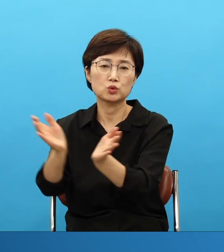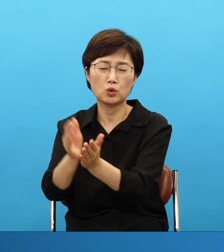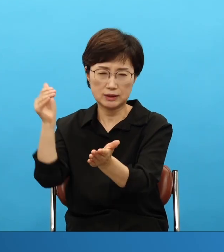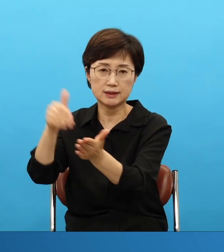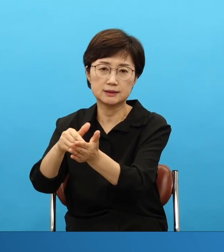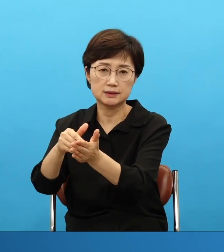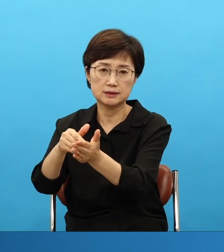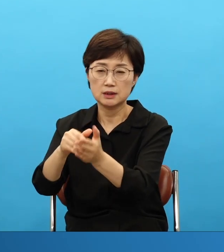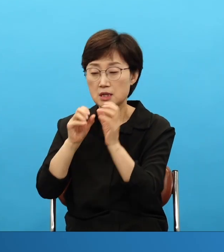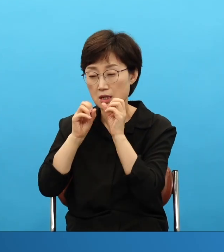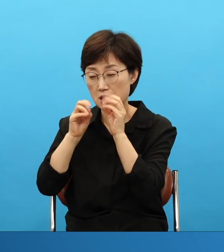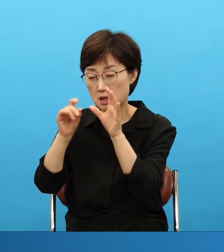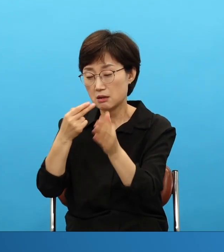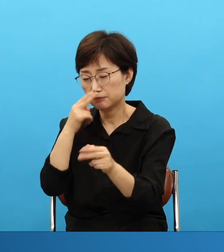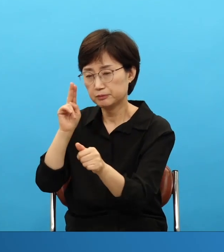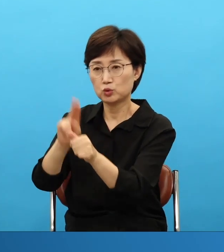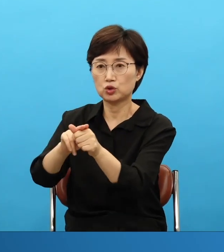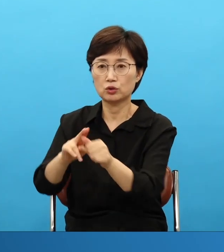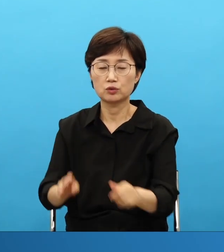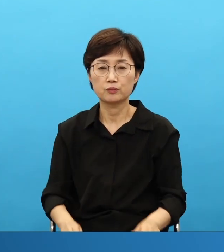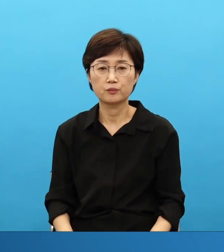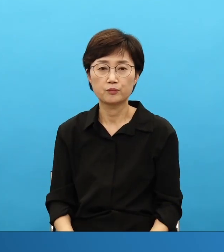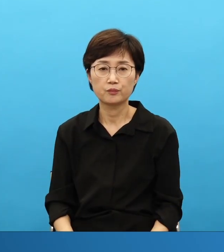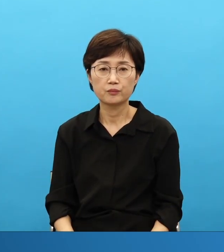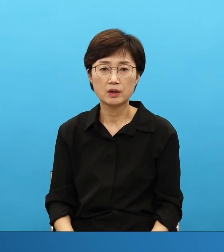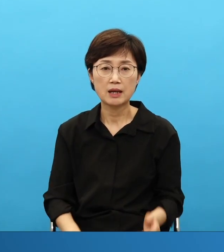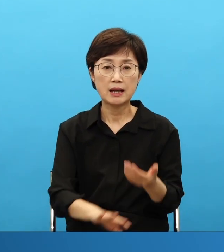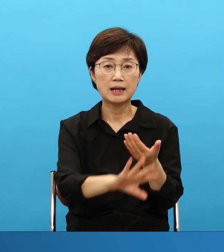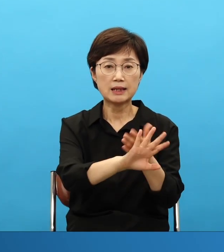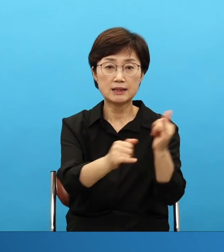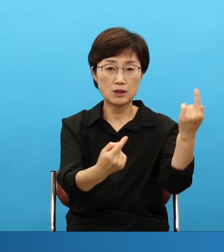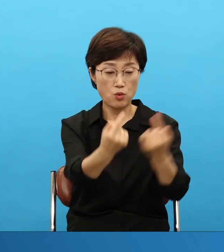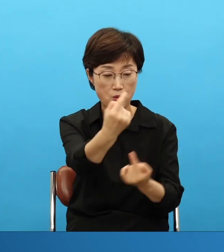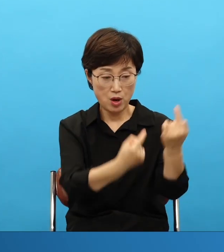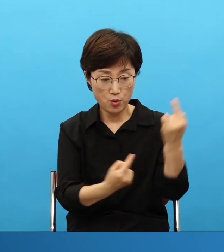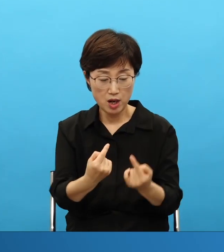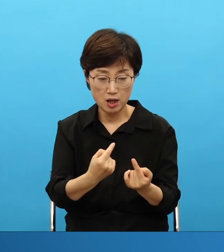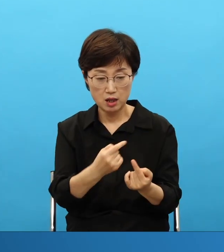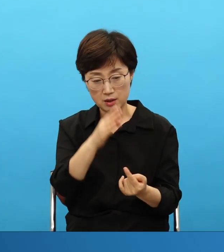절전의 시작입니다 민족들이 서치는